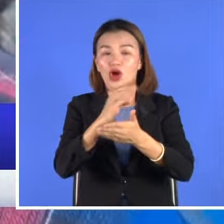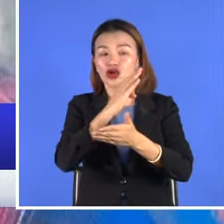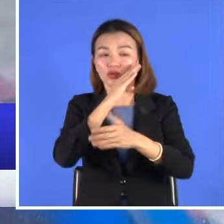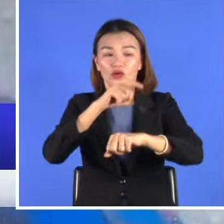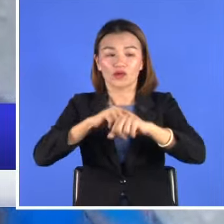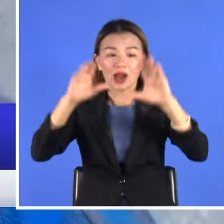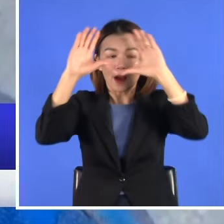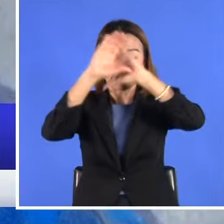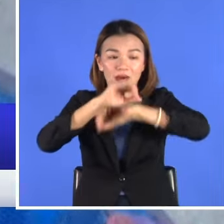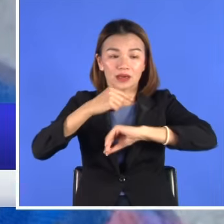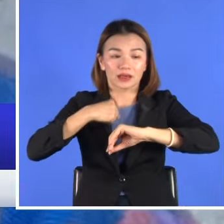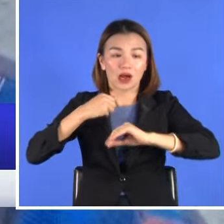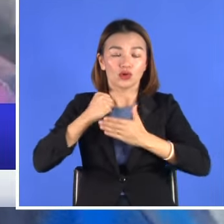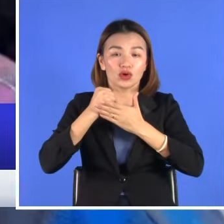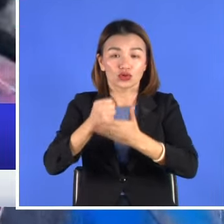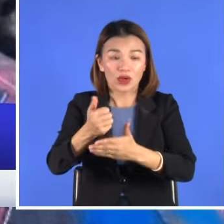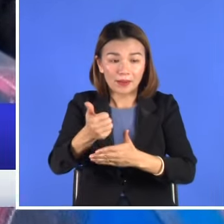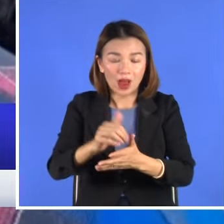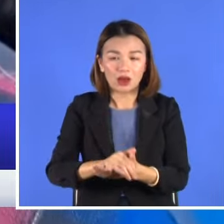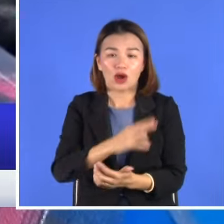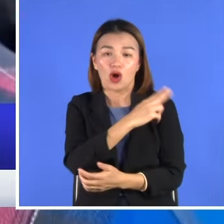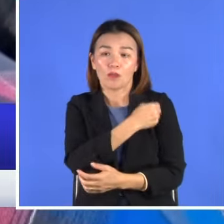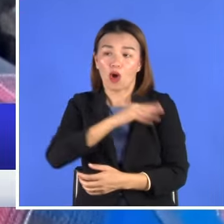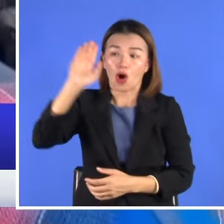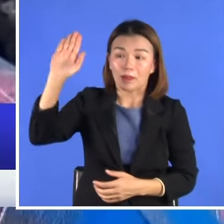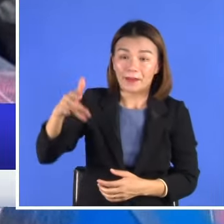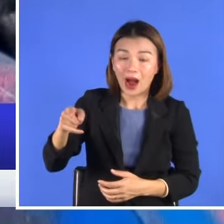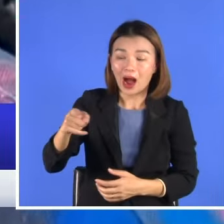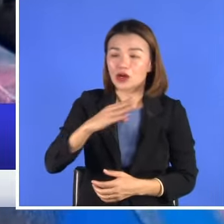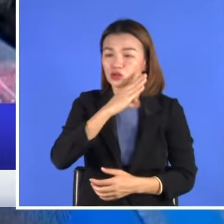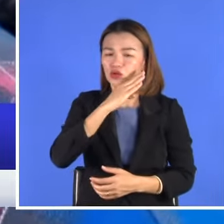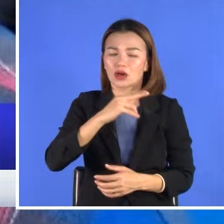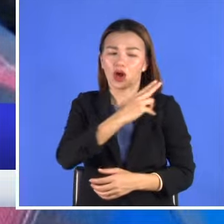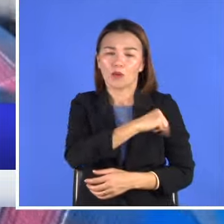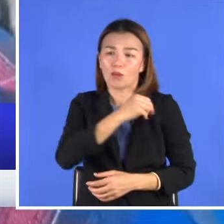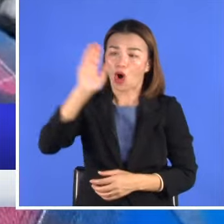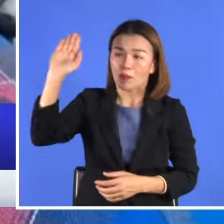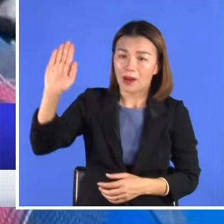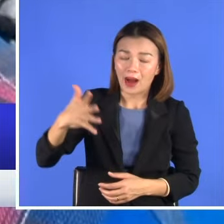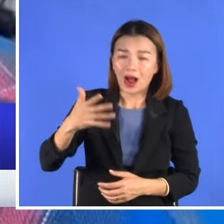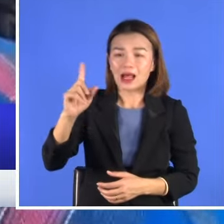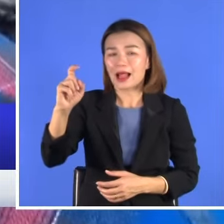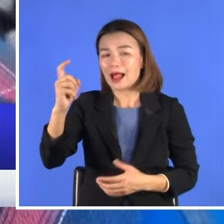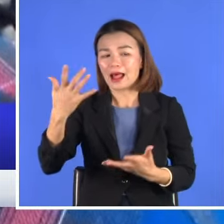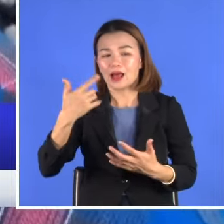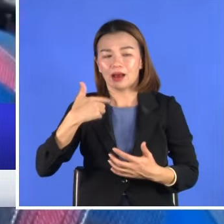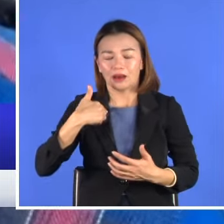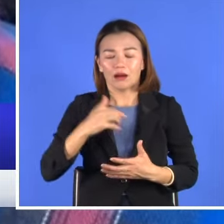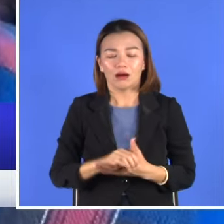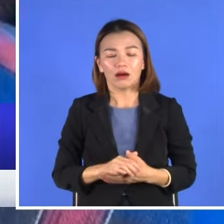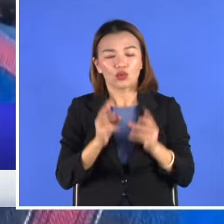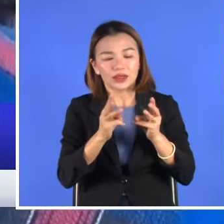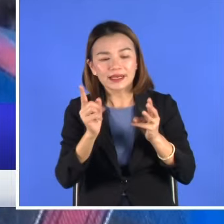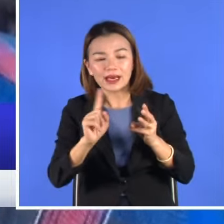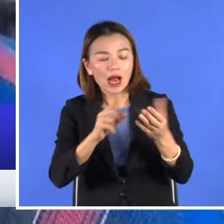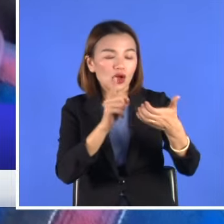เอาหมอมาไม่ได้ครับเออแล้วเราจะต้องทำคลอดยังไงอือทีนี้ได้ยินเสียงหมูร้องเราก็คิดว่าเฮ้ย